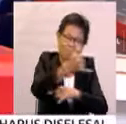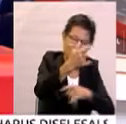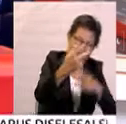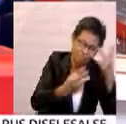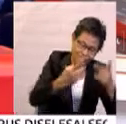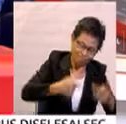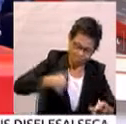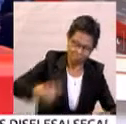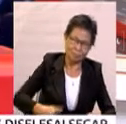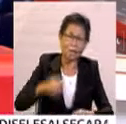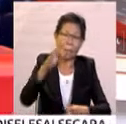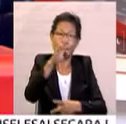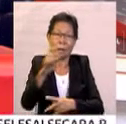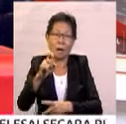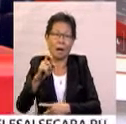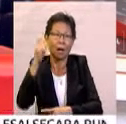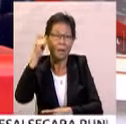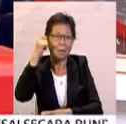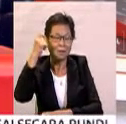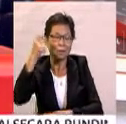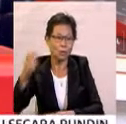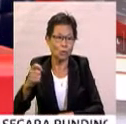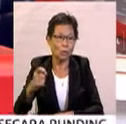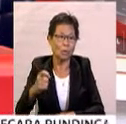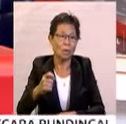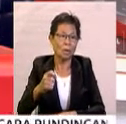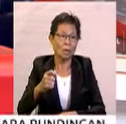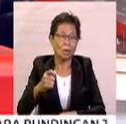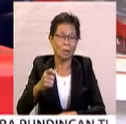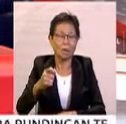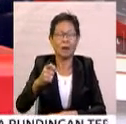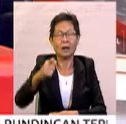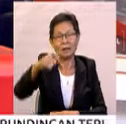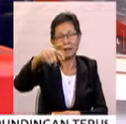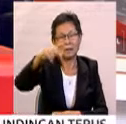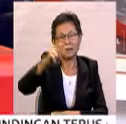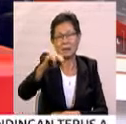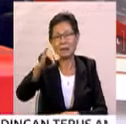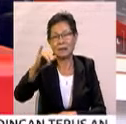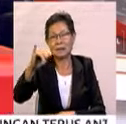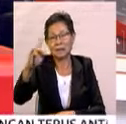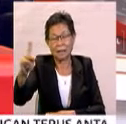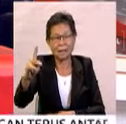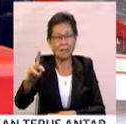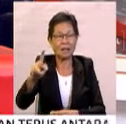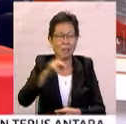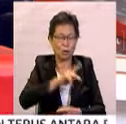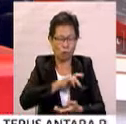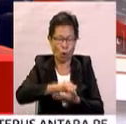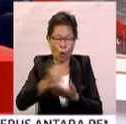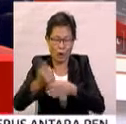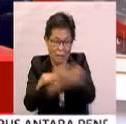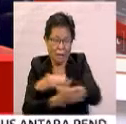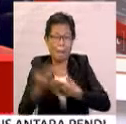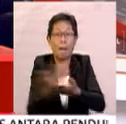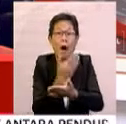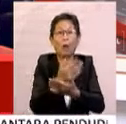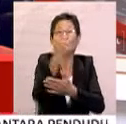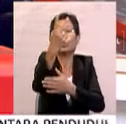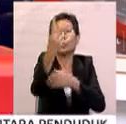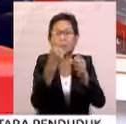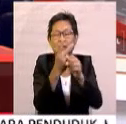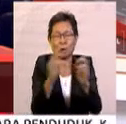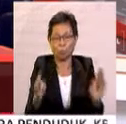Bekas Ketua Situsa Kementerian Hal Ehwal Ekonomi Datuk Nik Azman Nik Abdul Majid dilantik sebagai Ketua Audit Negara yang baru bagi tempoh 2 tahun